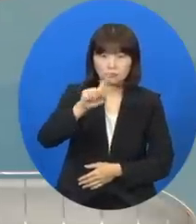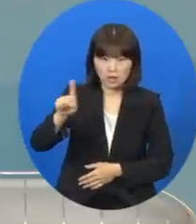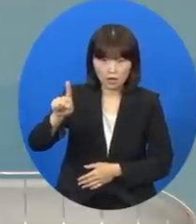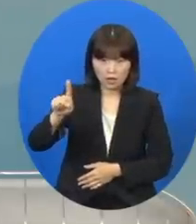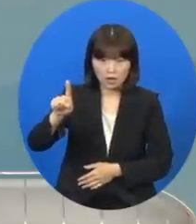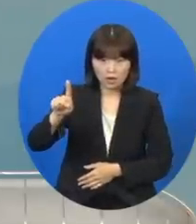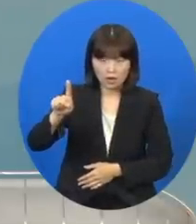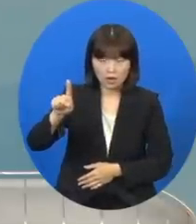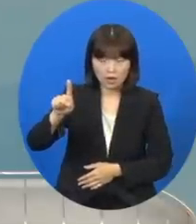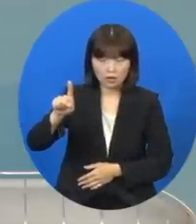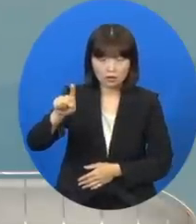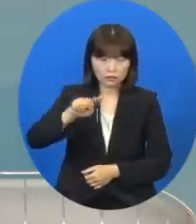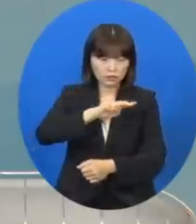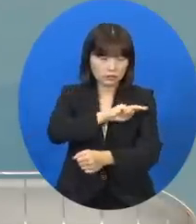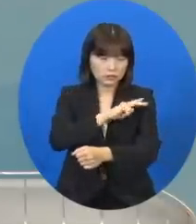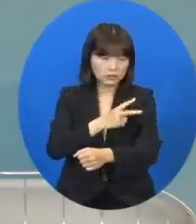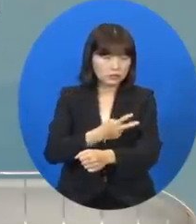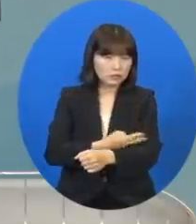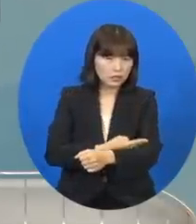집단에